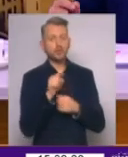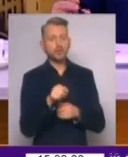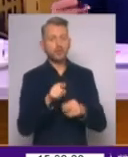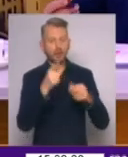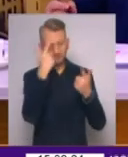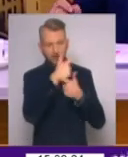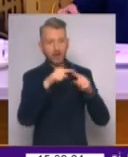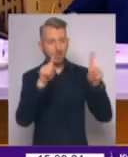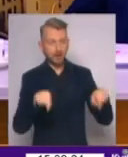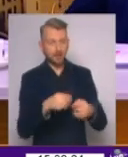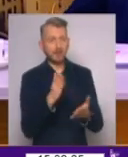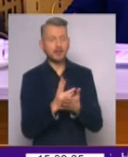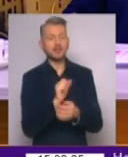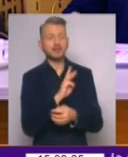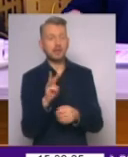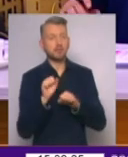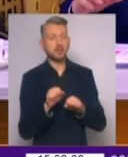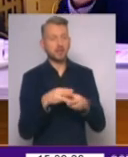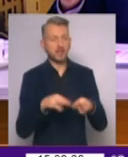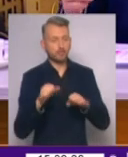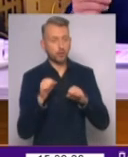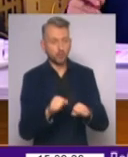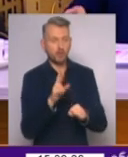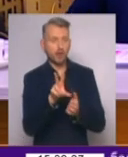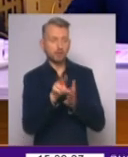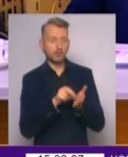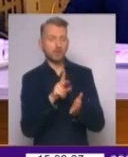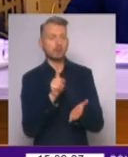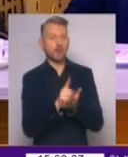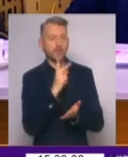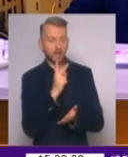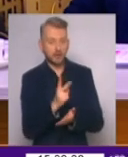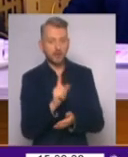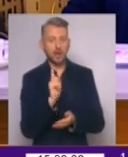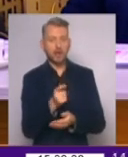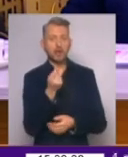декларація на сайті є Міністерства охорони здоров'я, як такий взірець, як вона має виглядати. Але